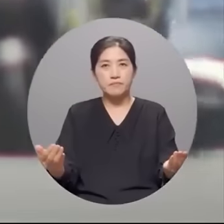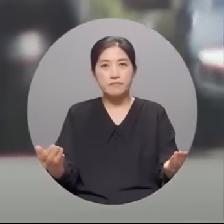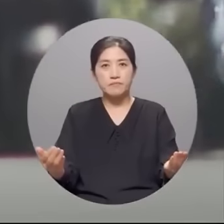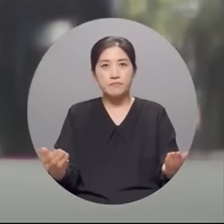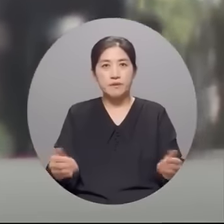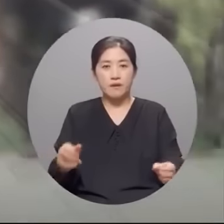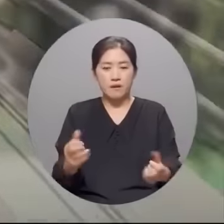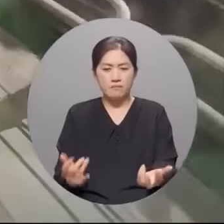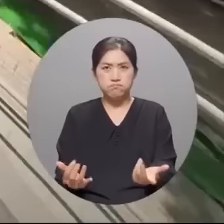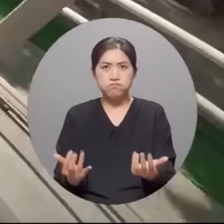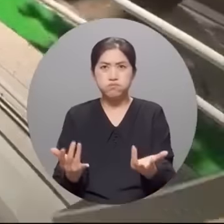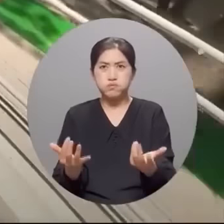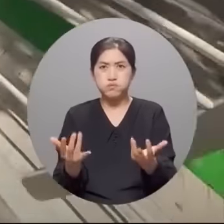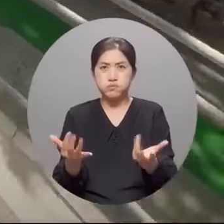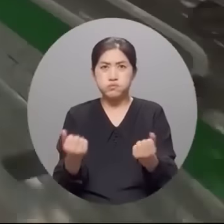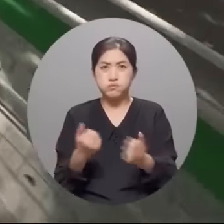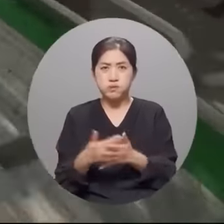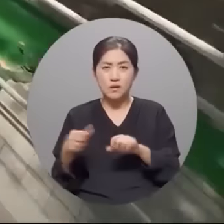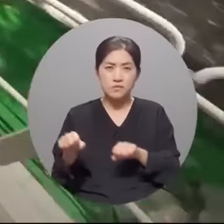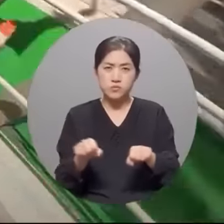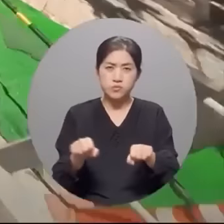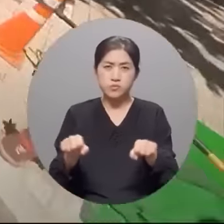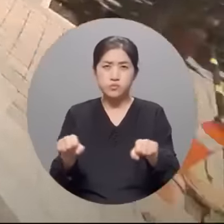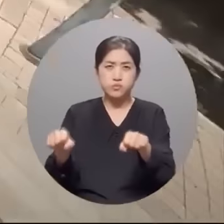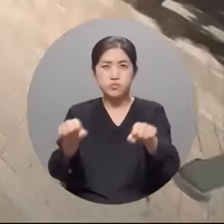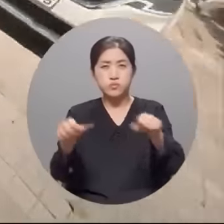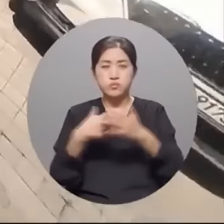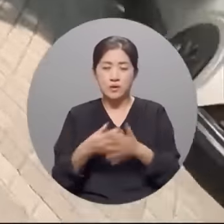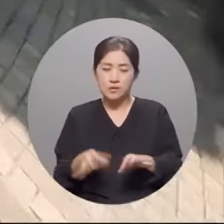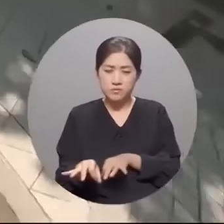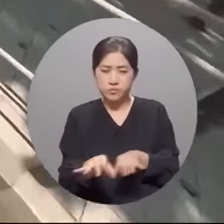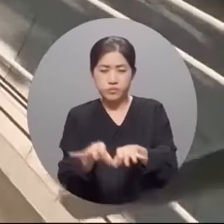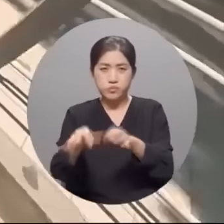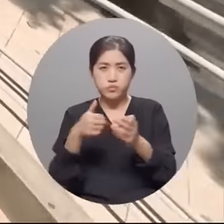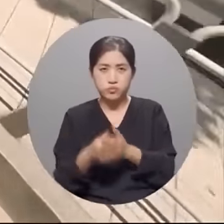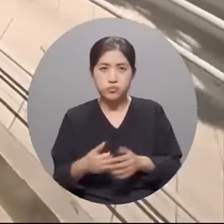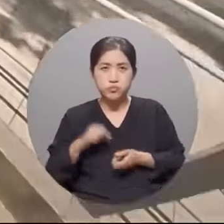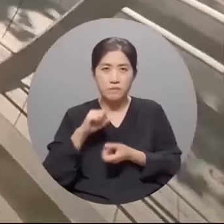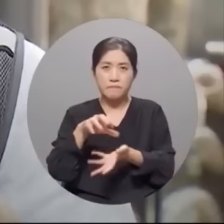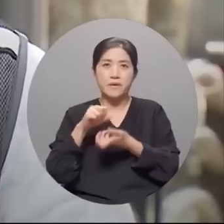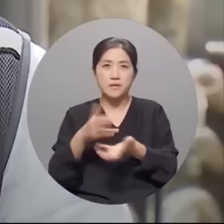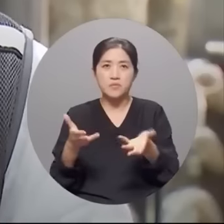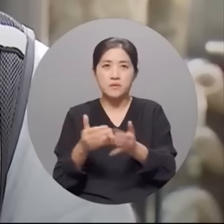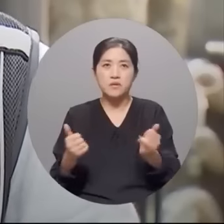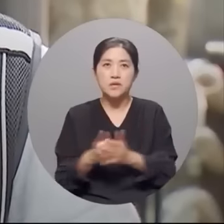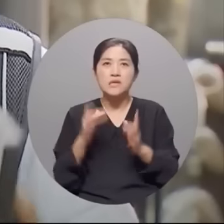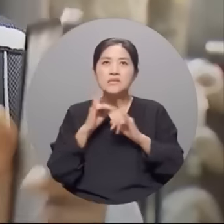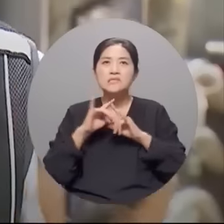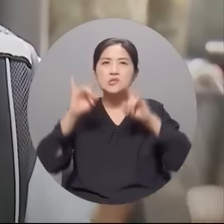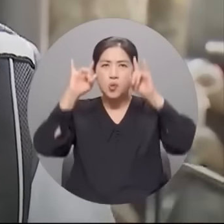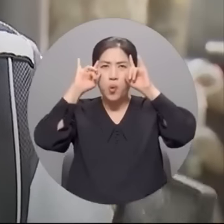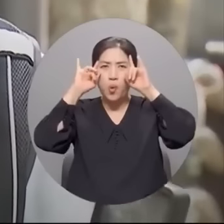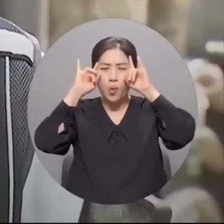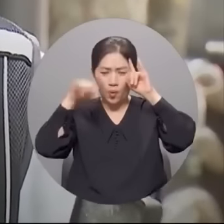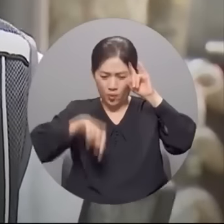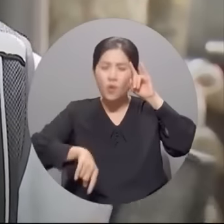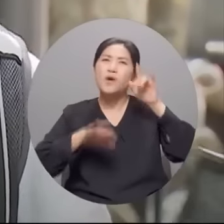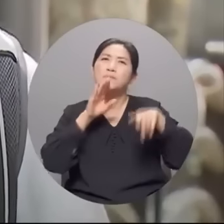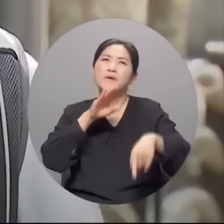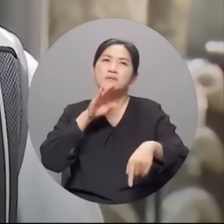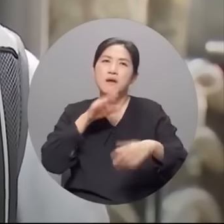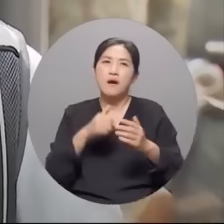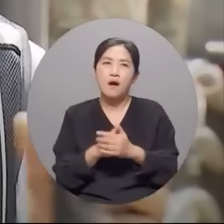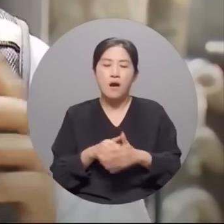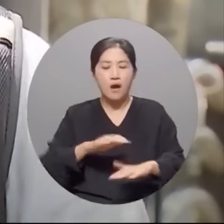이글이글 끓는 도로 오토바이가 달립니다. 배달 노동자 이용식 씨. 지옥이 있다면은 이게 지옥 아닌가 싶을